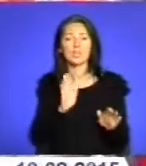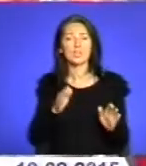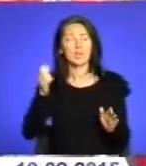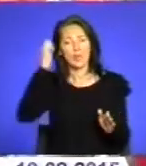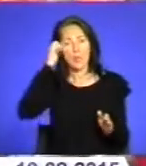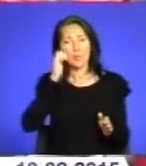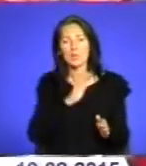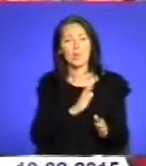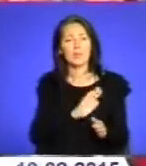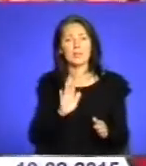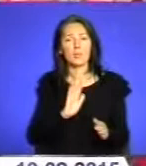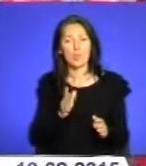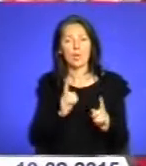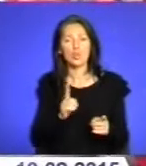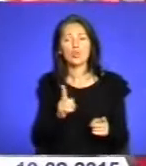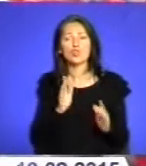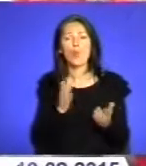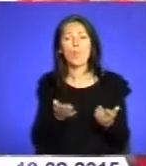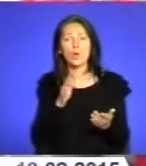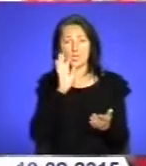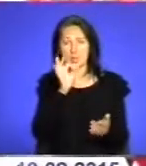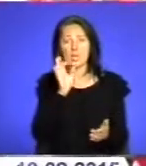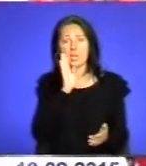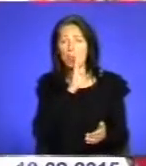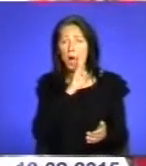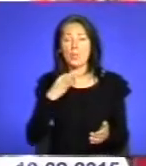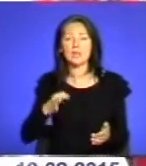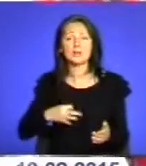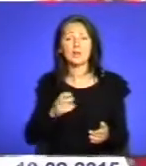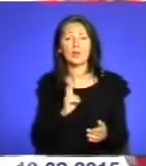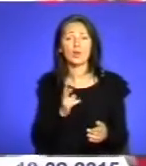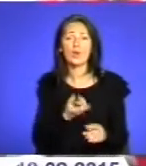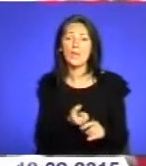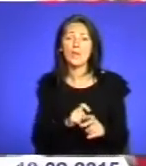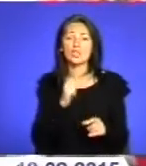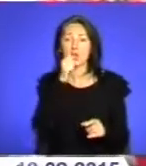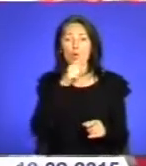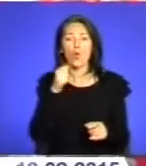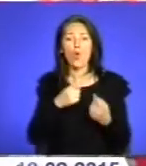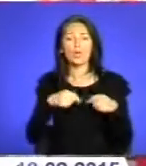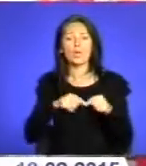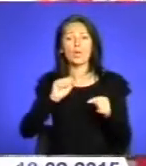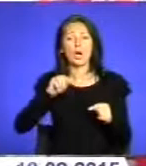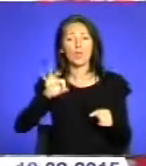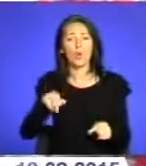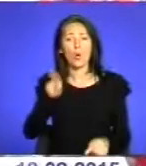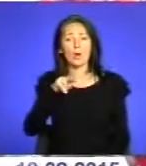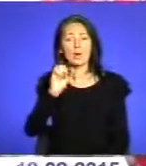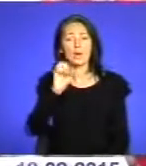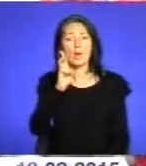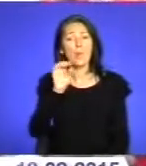сказати мама, якої син більше року знаходився в зоні АТО, де Бальцево прийшов? Бажаю